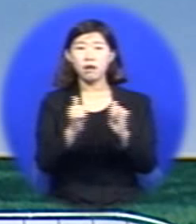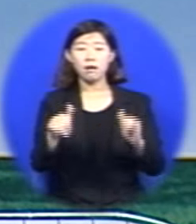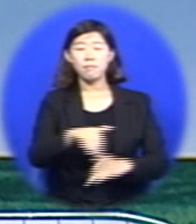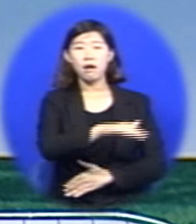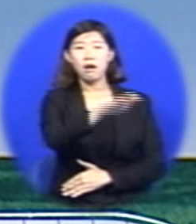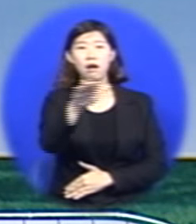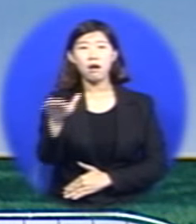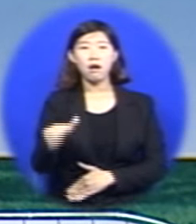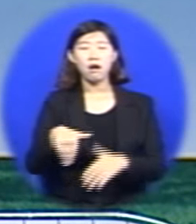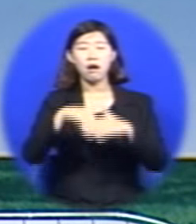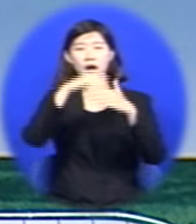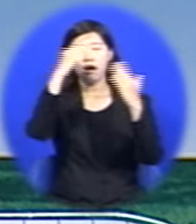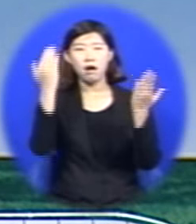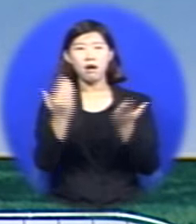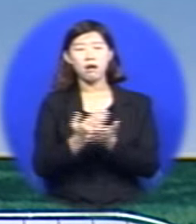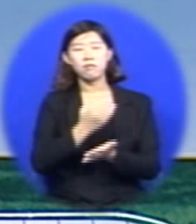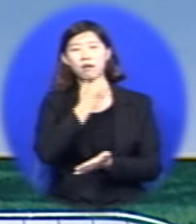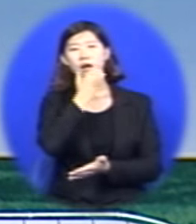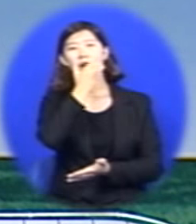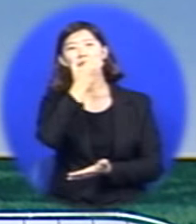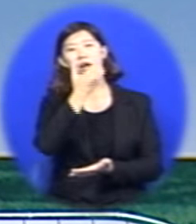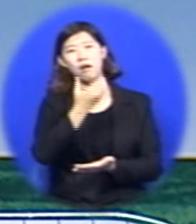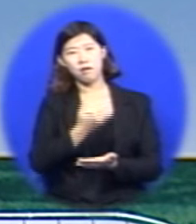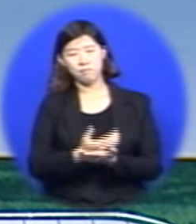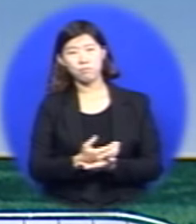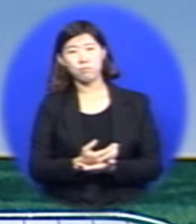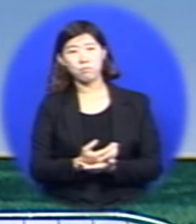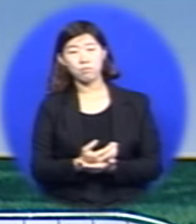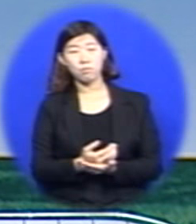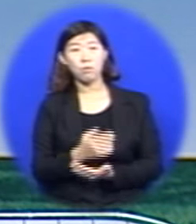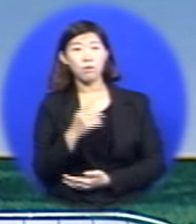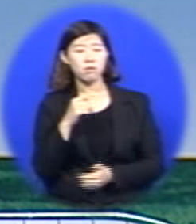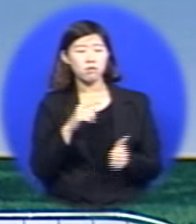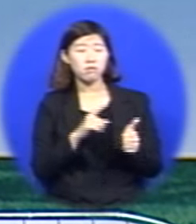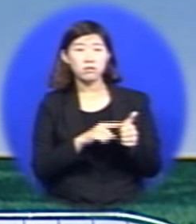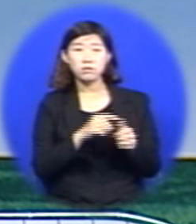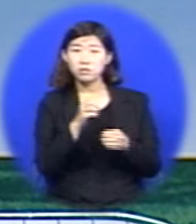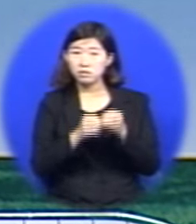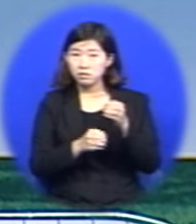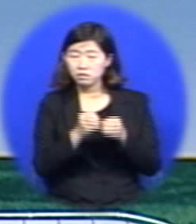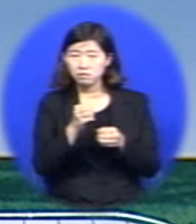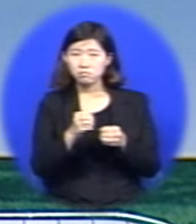받았습니다. 그리고 이건 미친 사람이 할수 있는 일이 아니야.